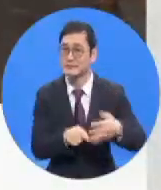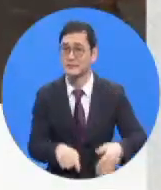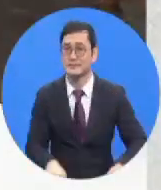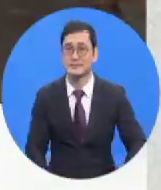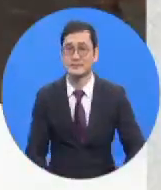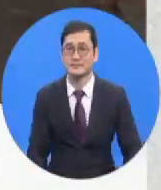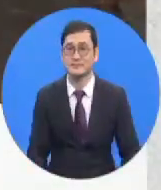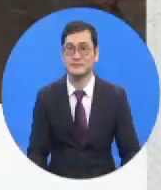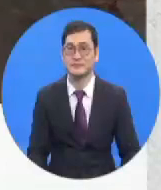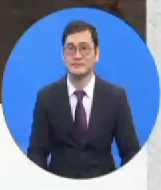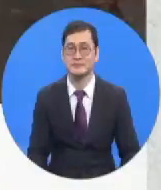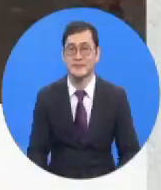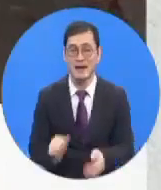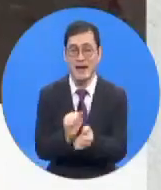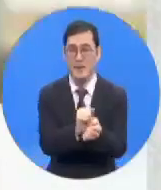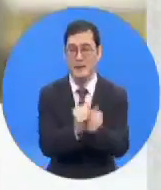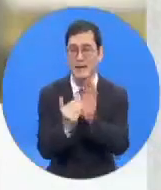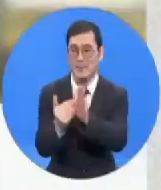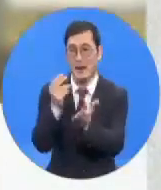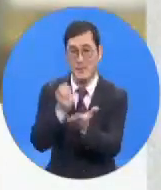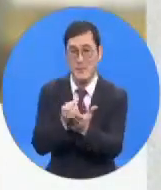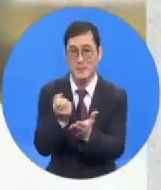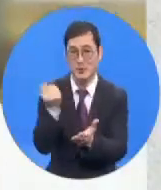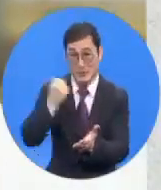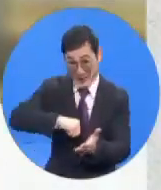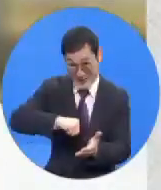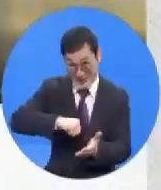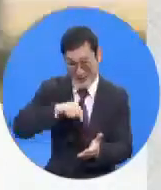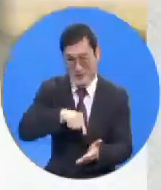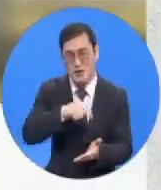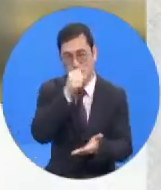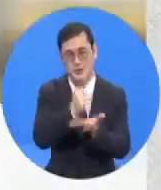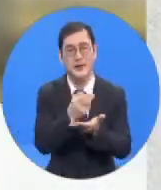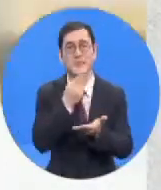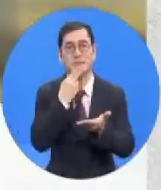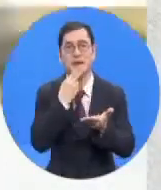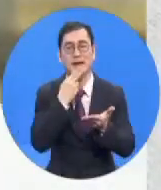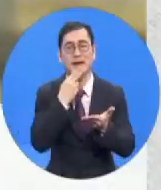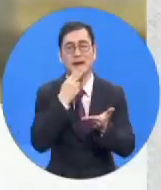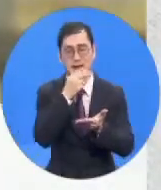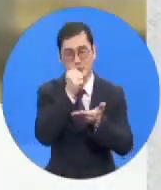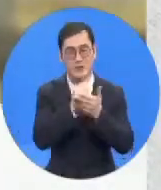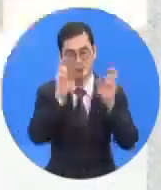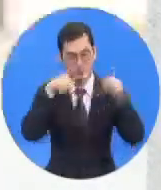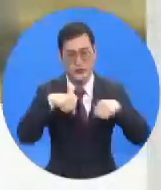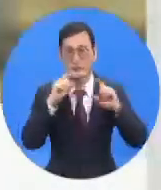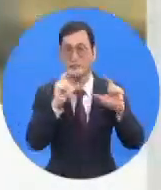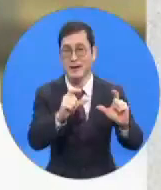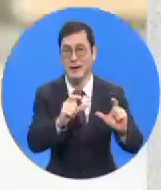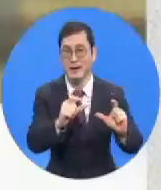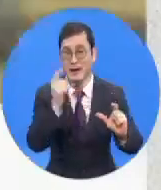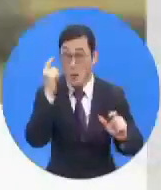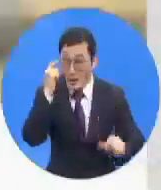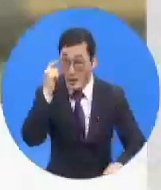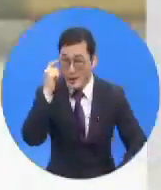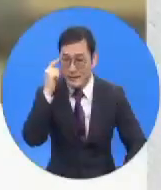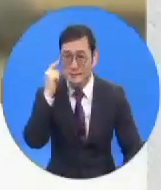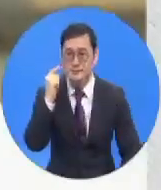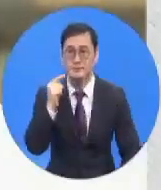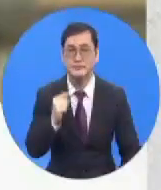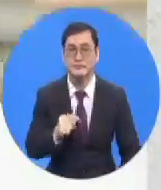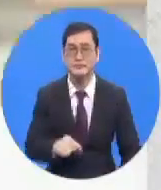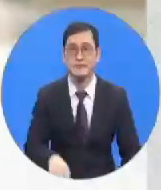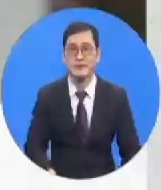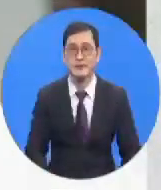감염병 예방법 위반죄는 무죄가 나왔어요. 왜 무죄가 나왔냐면 이게 역학조사라고 하는 것이 아예